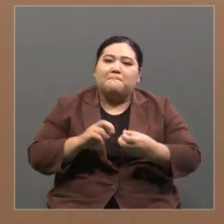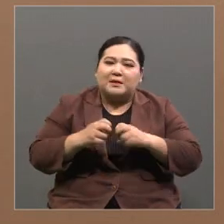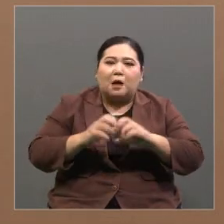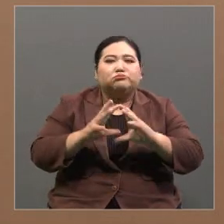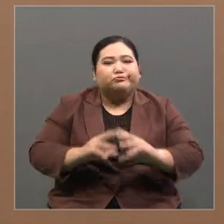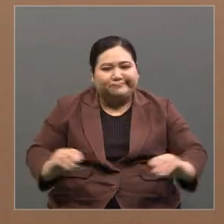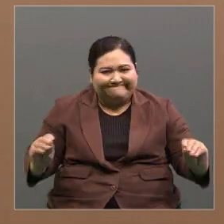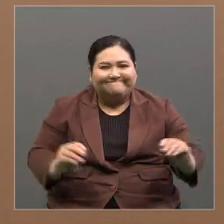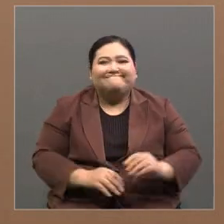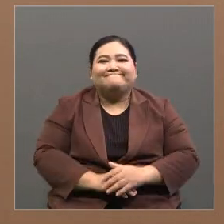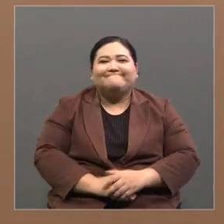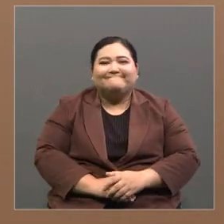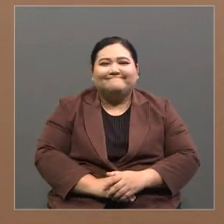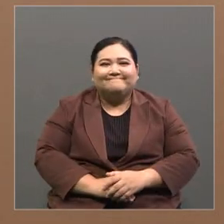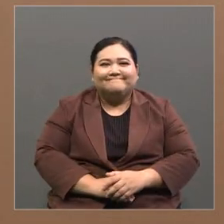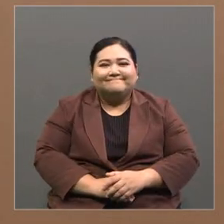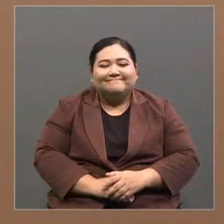ไปในที่สุดครับ